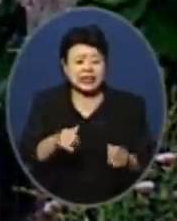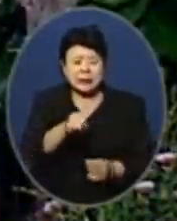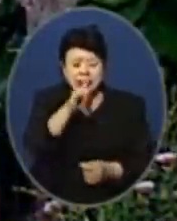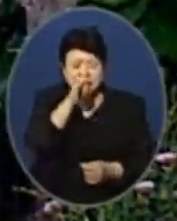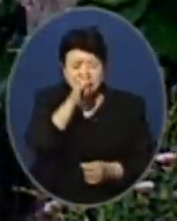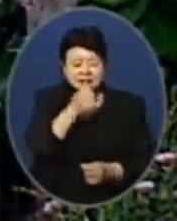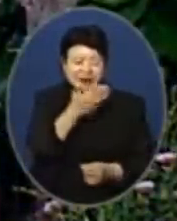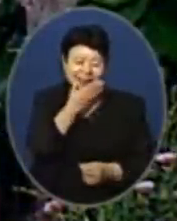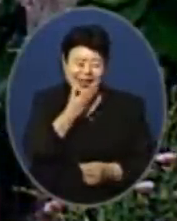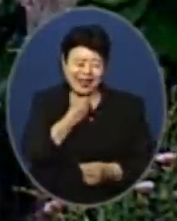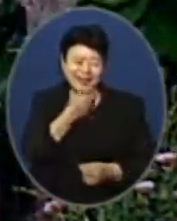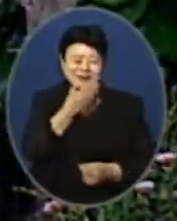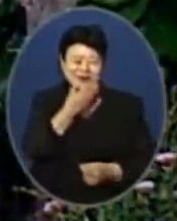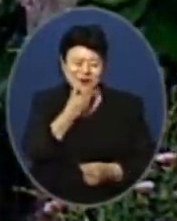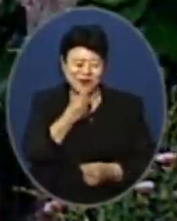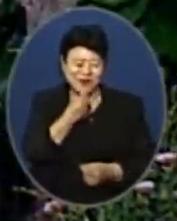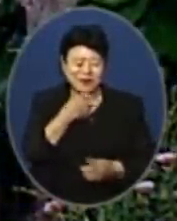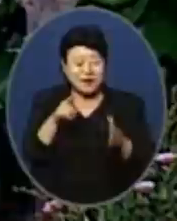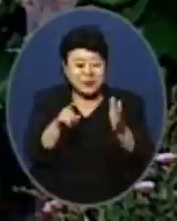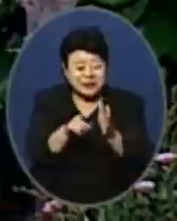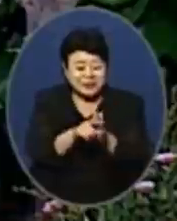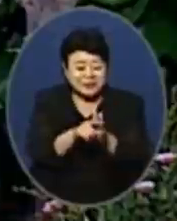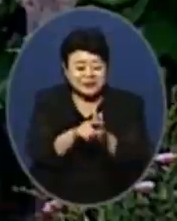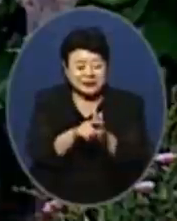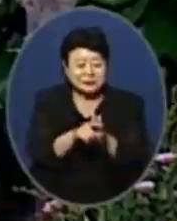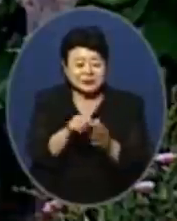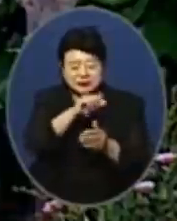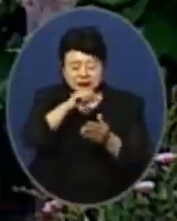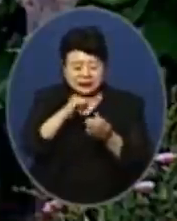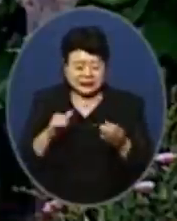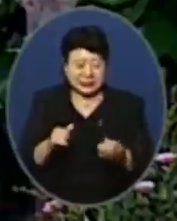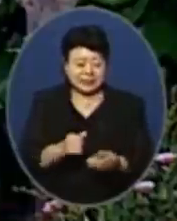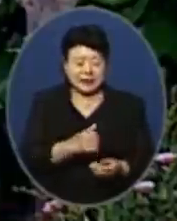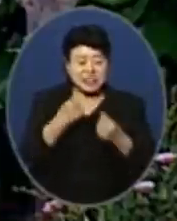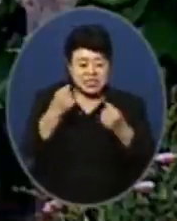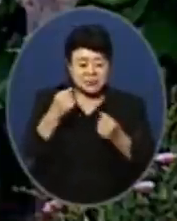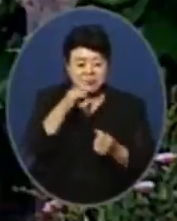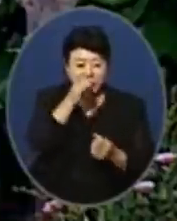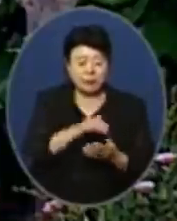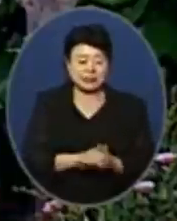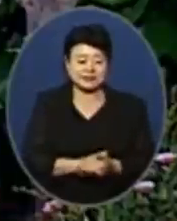가장 행복한 것이라고, 믿음은 인생의 힘이라고 그랬습니다.